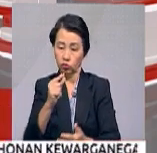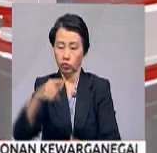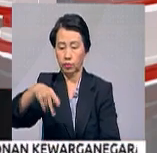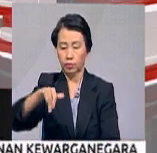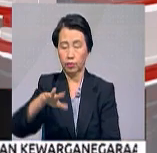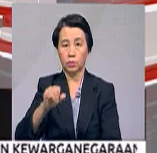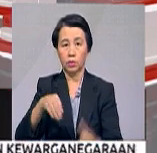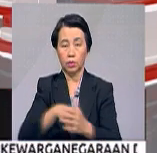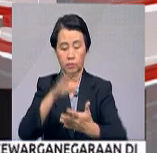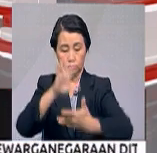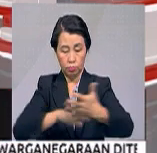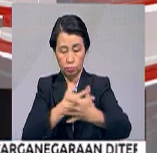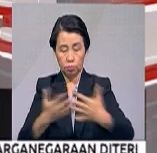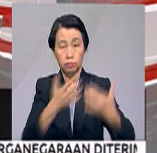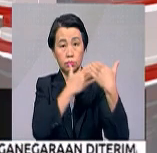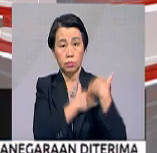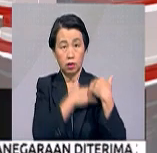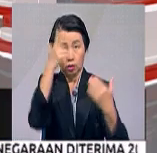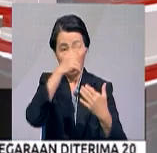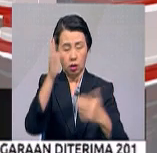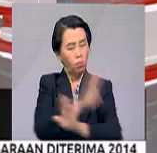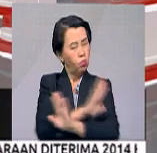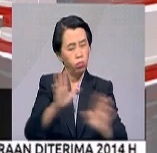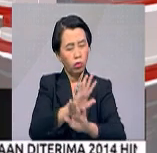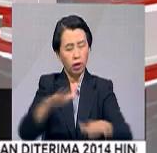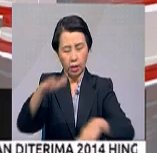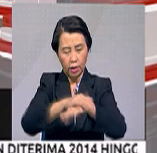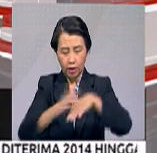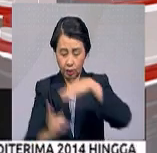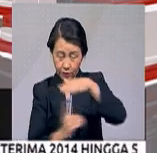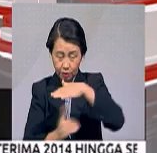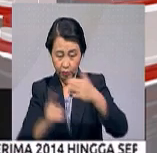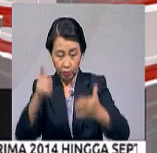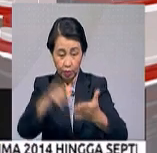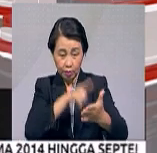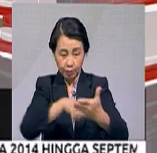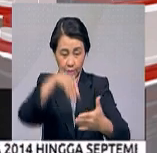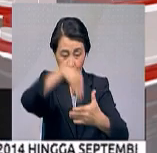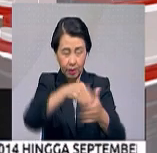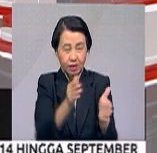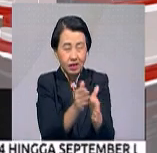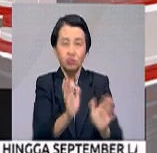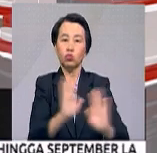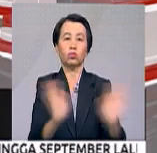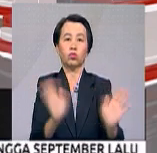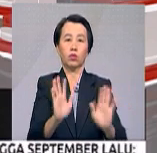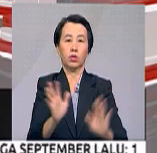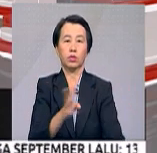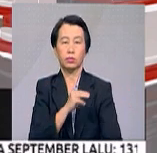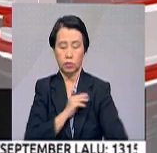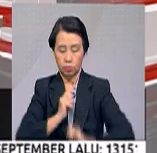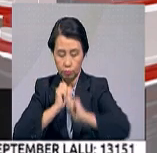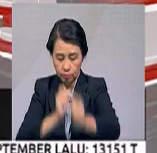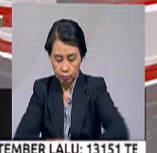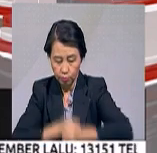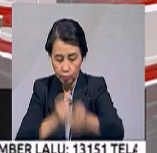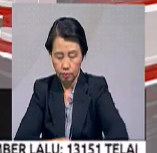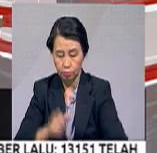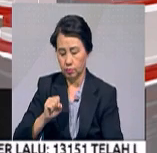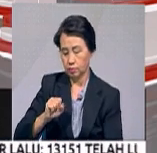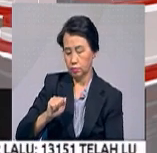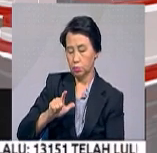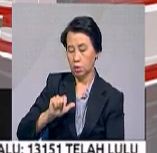kerangka tanggungjawab kerajaan dan bukan atas dasar pilihan raya kecil. Menteri Pertanian dan Industri Asas Tani Datuk Salahuddin